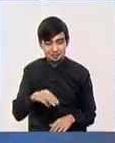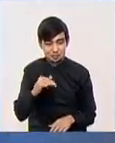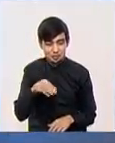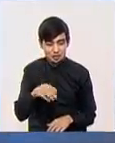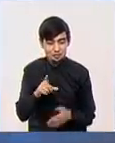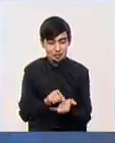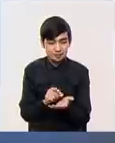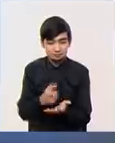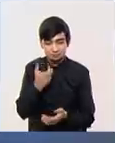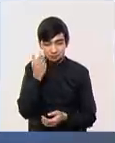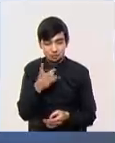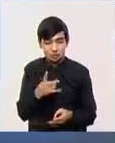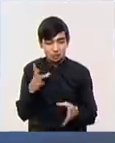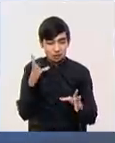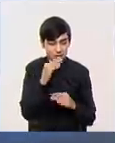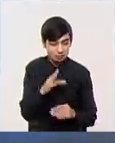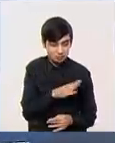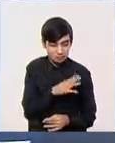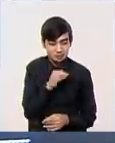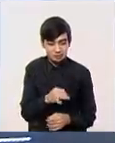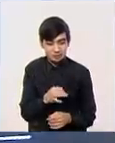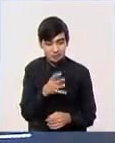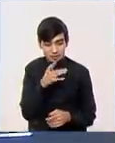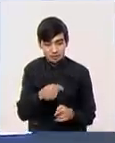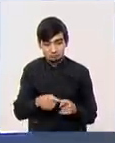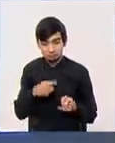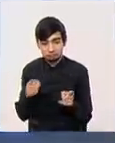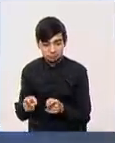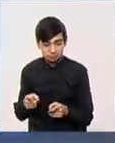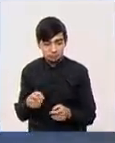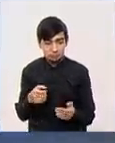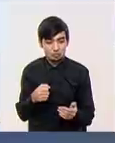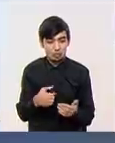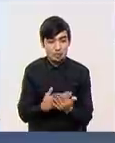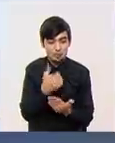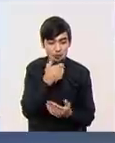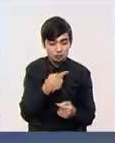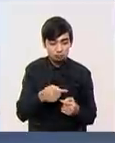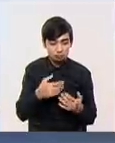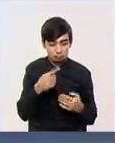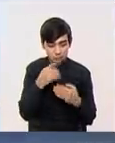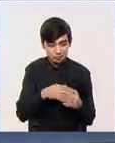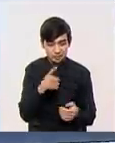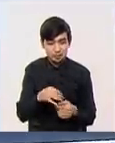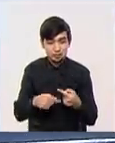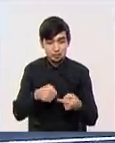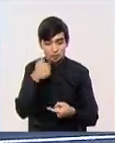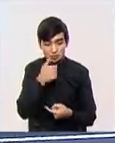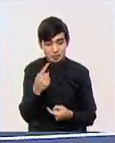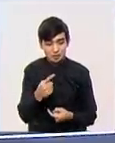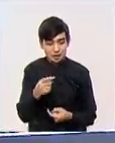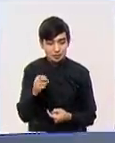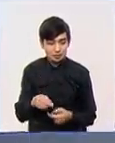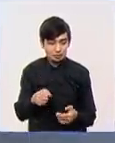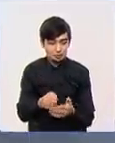ақшаны пайдаланып үлгермеген азаматтар үшін шекті межені көтеруді жаңа жылдан емес, келер жылдың 1 сәуіріне дейін ұзартуды тапсырды.